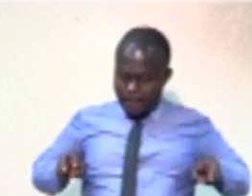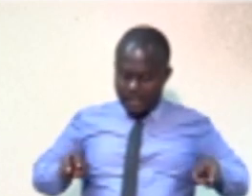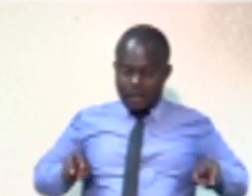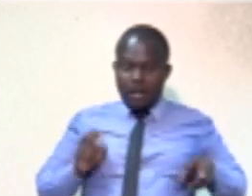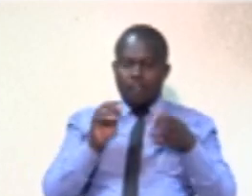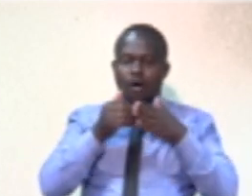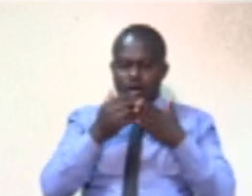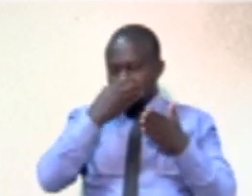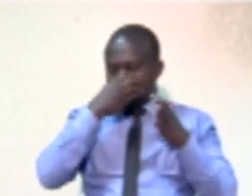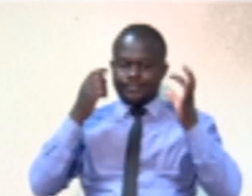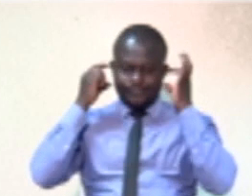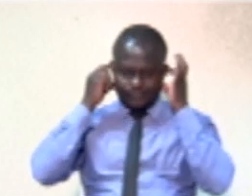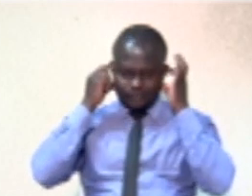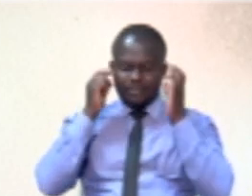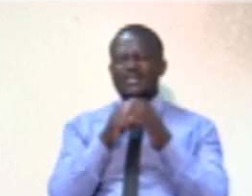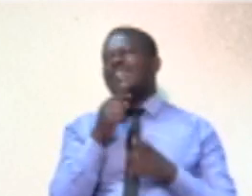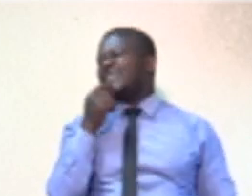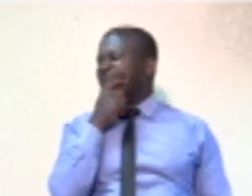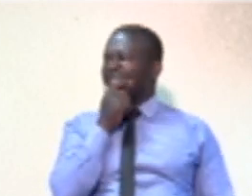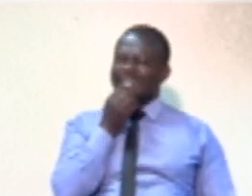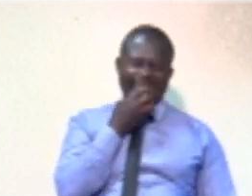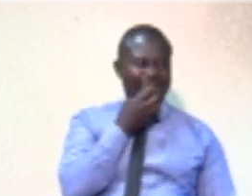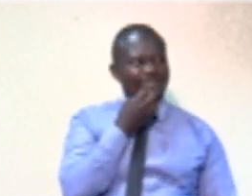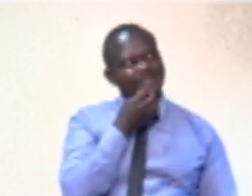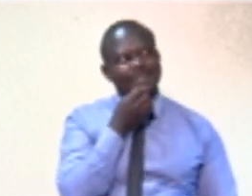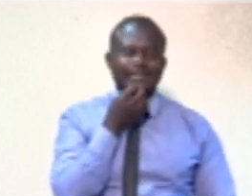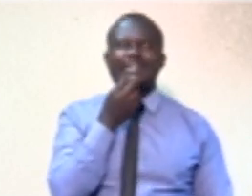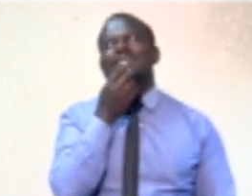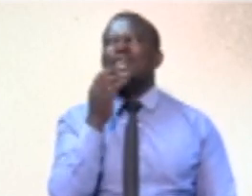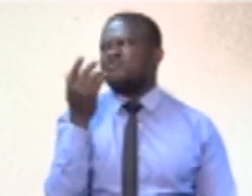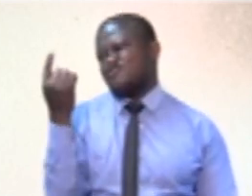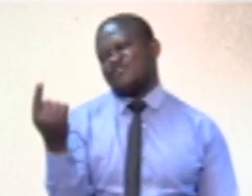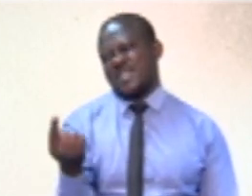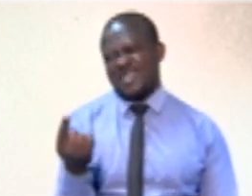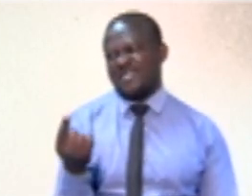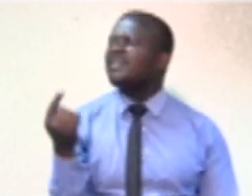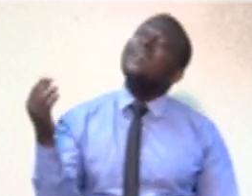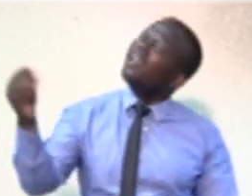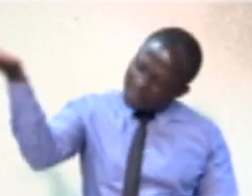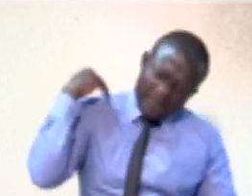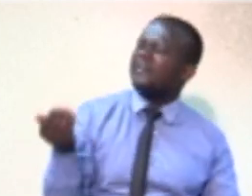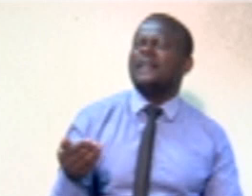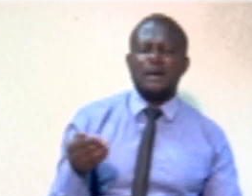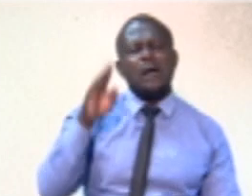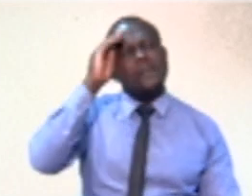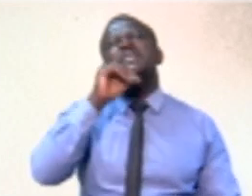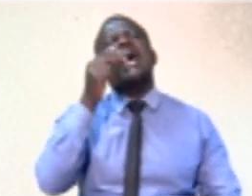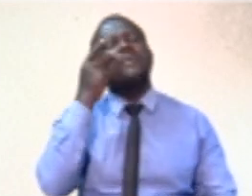bambaga fukamwe munakavuga tari ko subwo ngwarenza umuntu umwe cyangwa babiri buri ya polisi yabibona